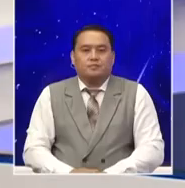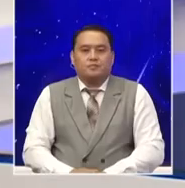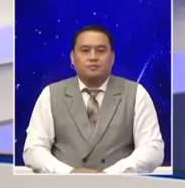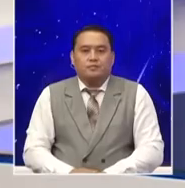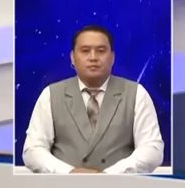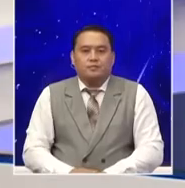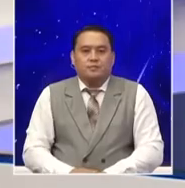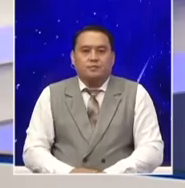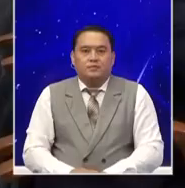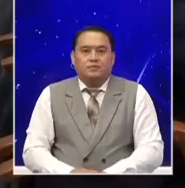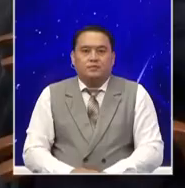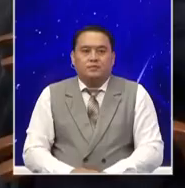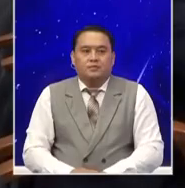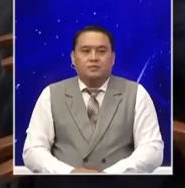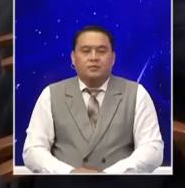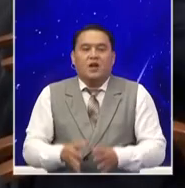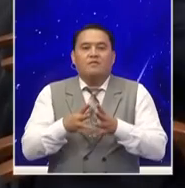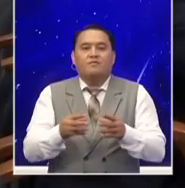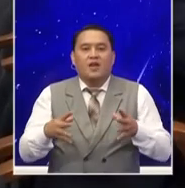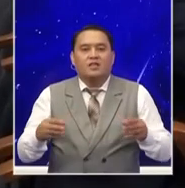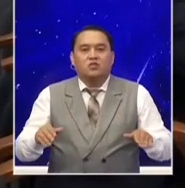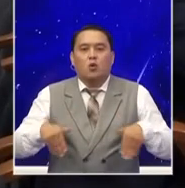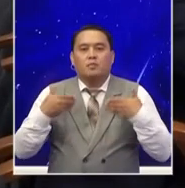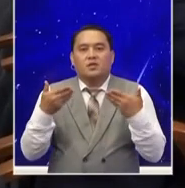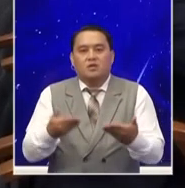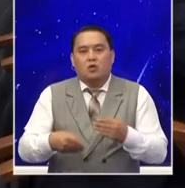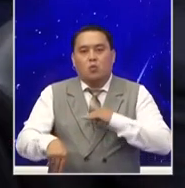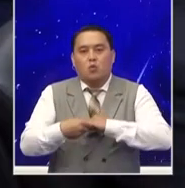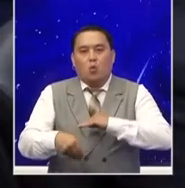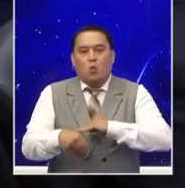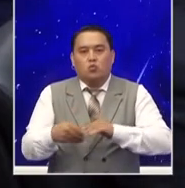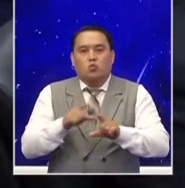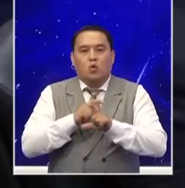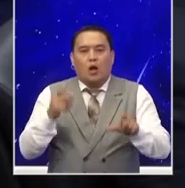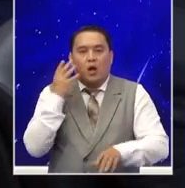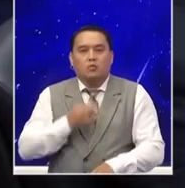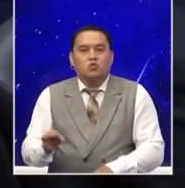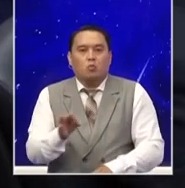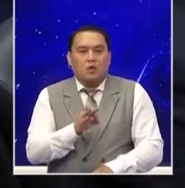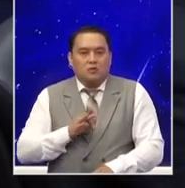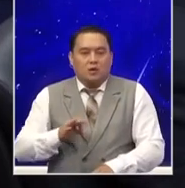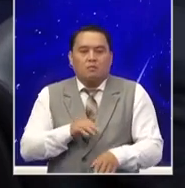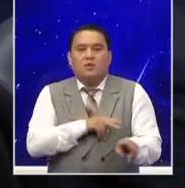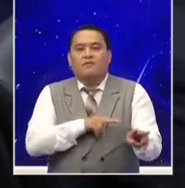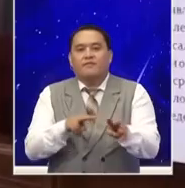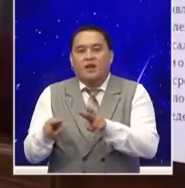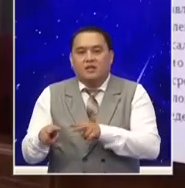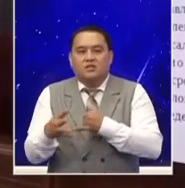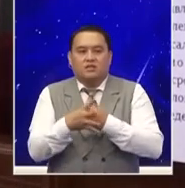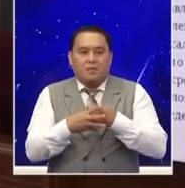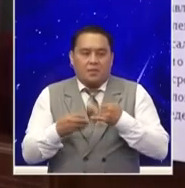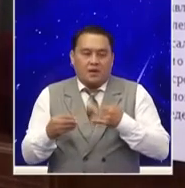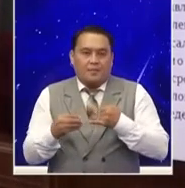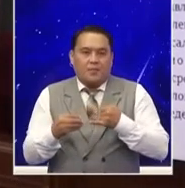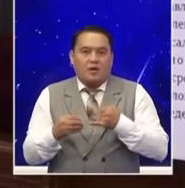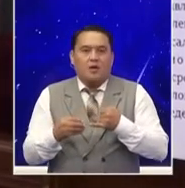Баталов. Весной этого года представители антикоррупционного комитета Алматинской области провели мониторинг в сфере земельных